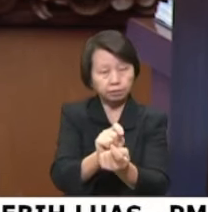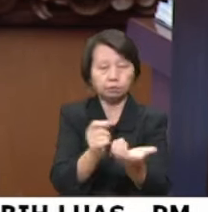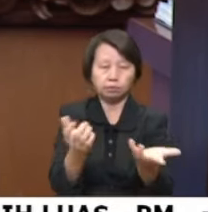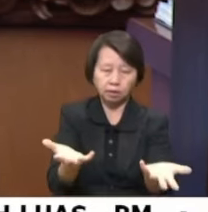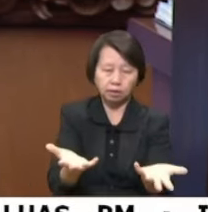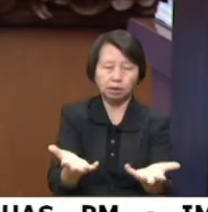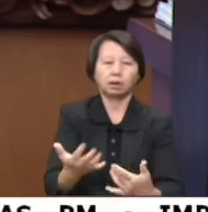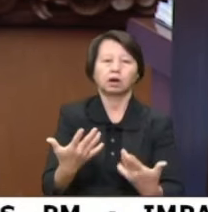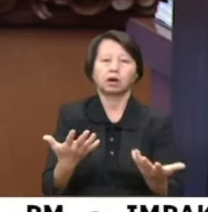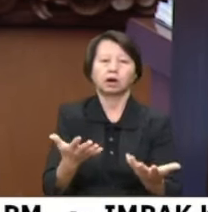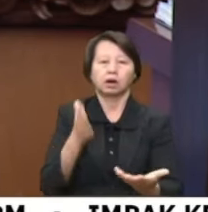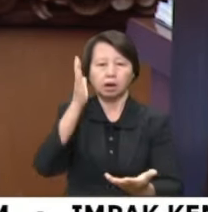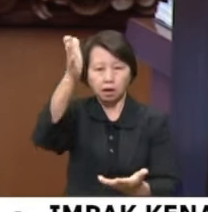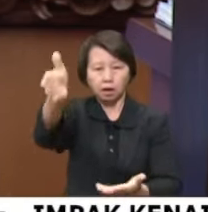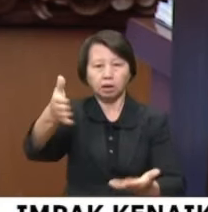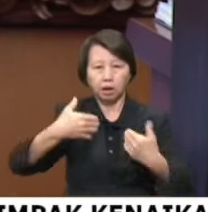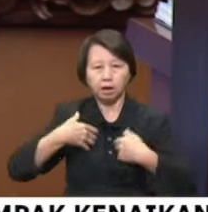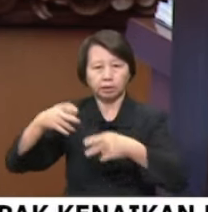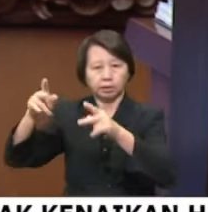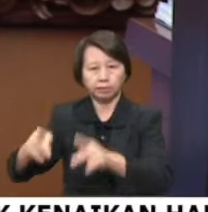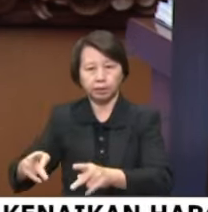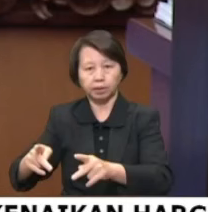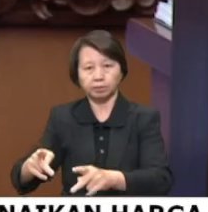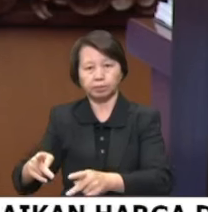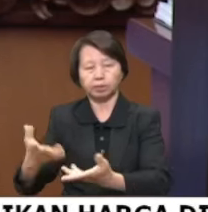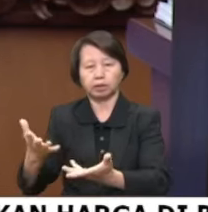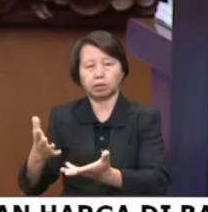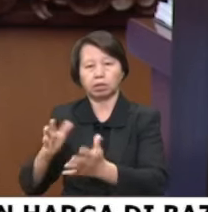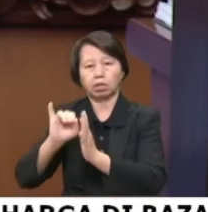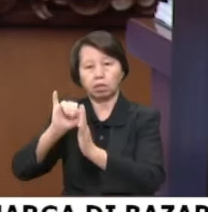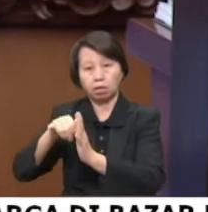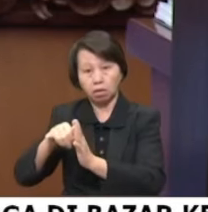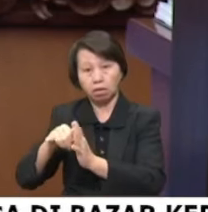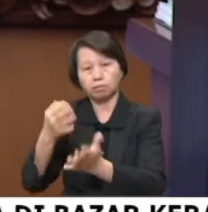itu, akan terdapat pihak yang mungkin terjejas, misalnya